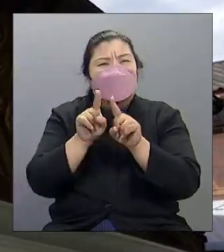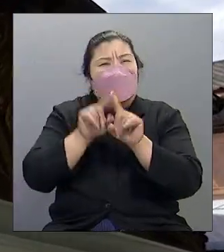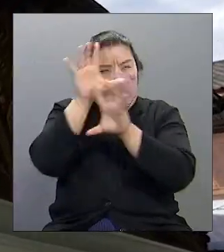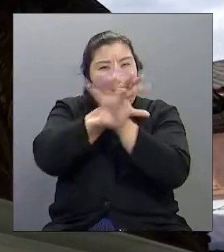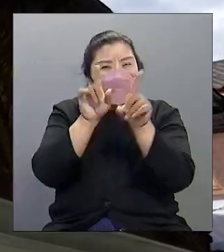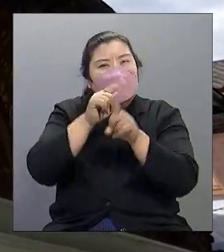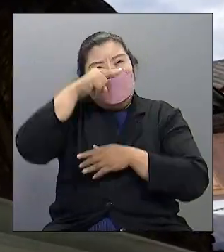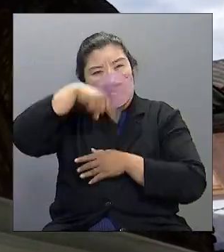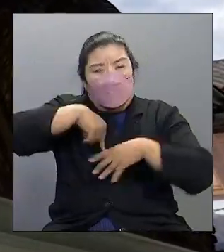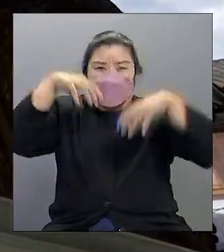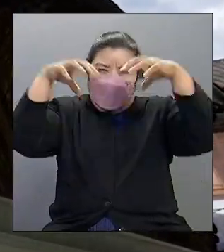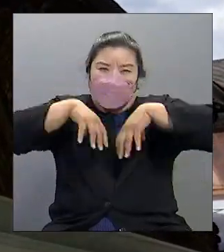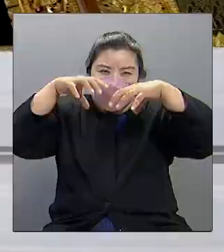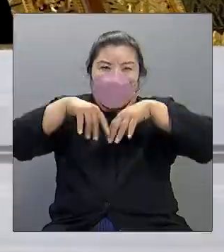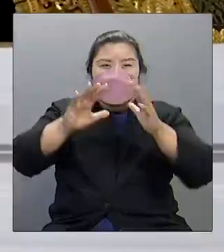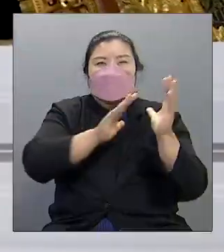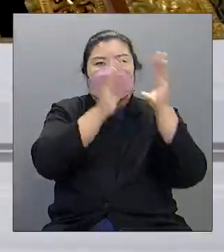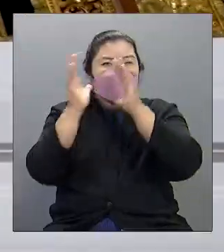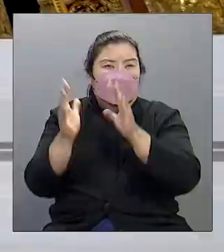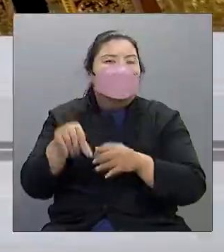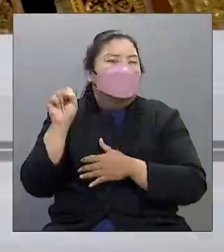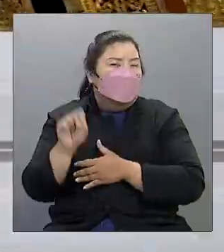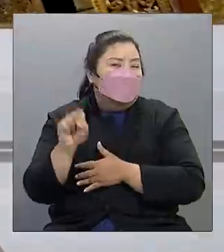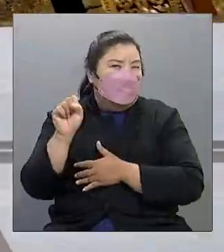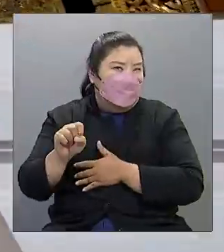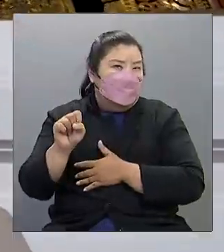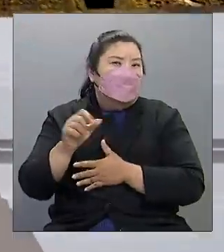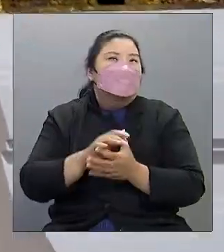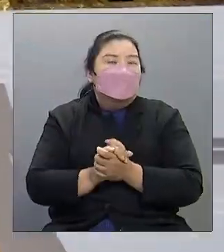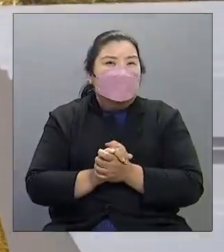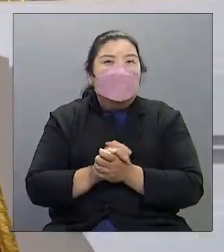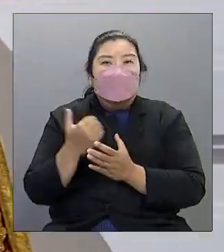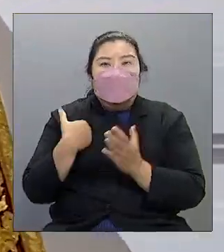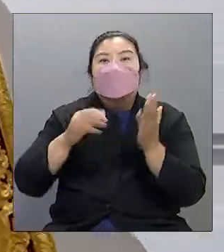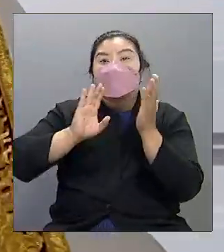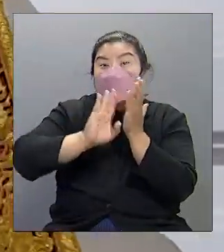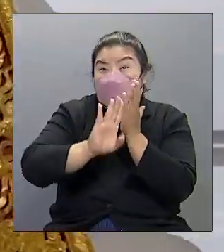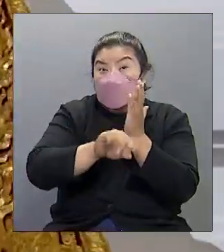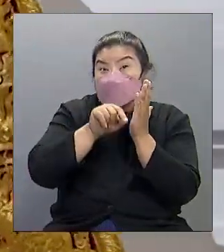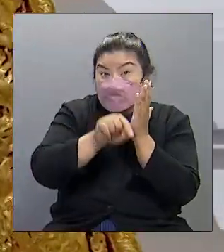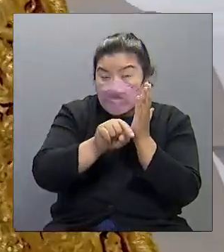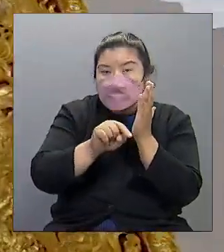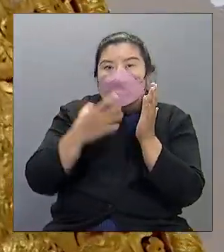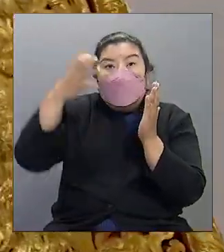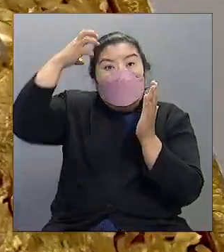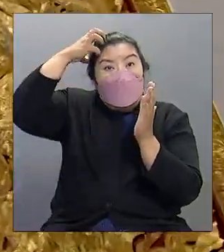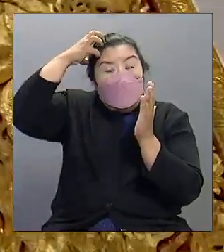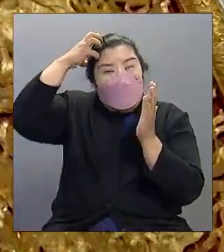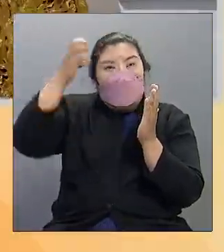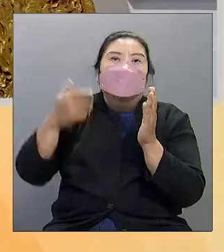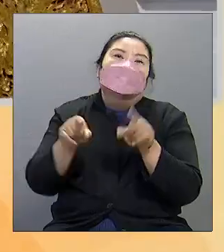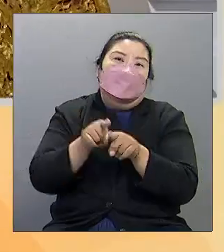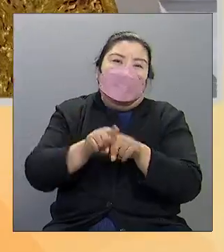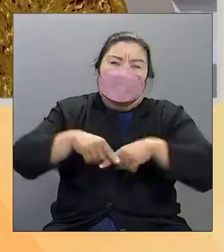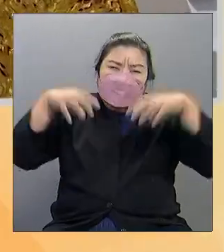เหบราวfenidog simulator ด้วยนะครัทางพี่น้องฝั่งขางบานเราอย่างพน้ทาวลาวเองกได้รผล กวทบ